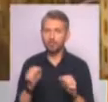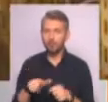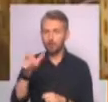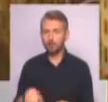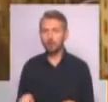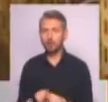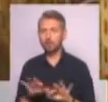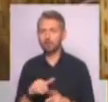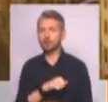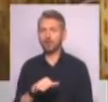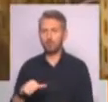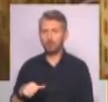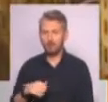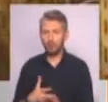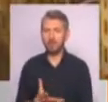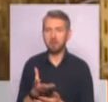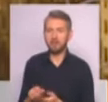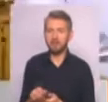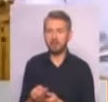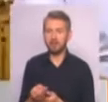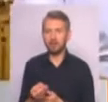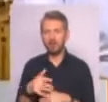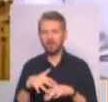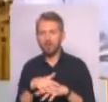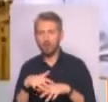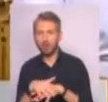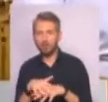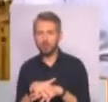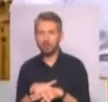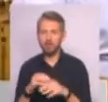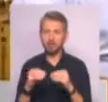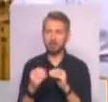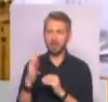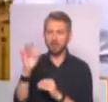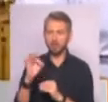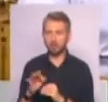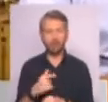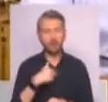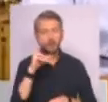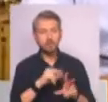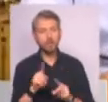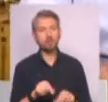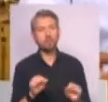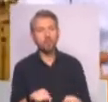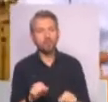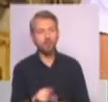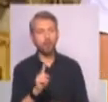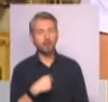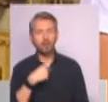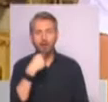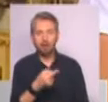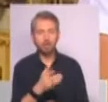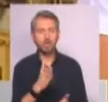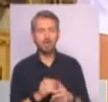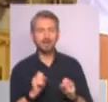такому випадку самостійно заплатити, враховуючи да, там 10-15%? Ну, я вважаю, що можливо, але я ж кажу, є